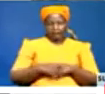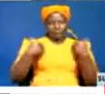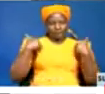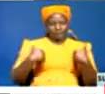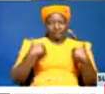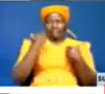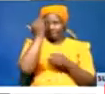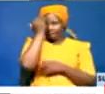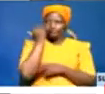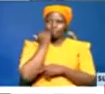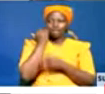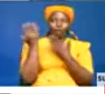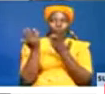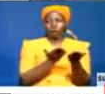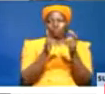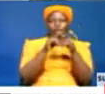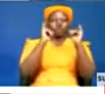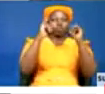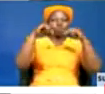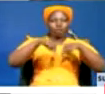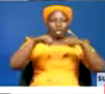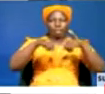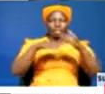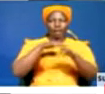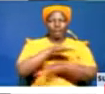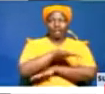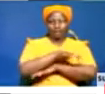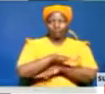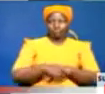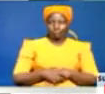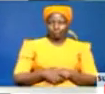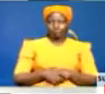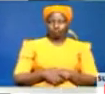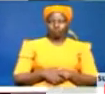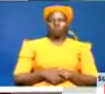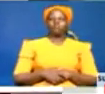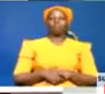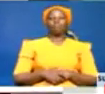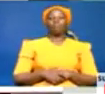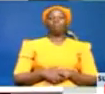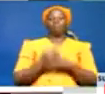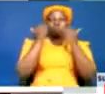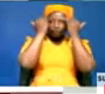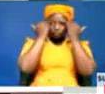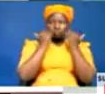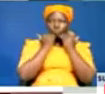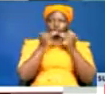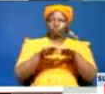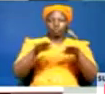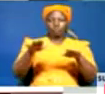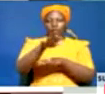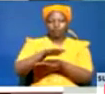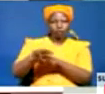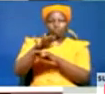Beatrice Gatonyangetich. Karibu kwenye taarifa zetu jioni ya leo. Mahakama ya maswala ya ardhi na mazingira na huko Narok